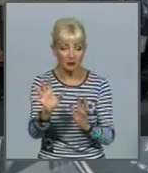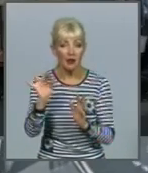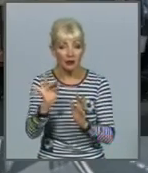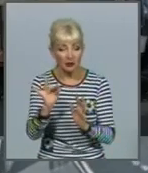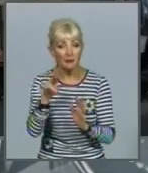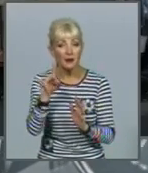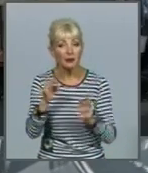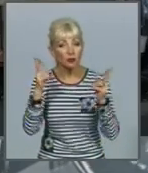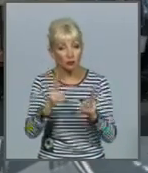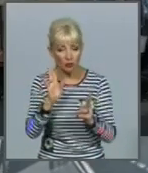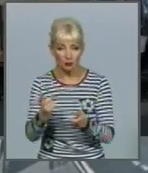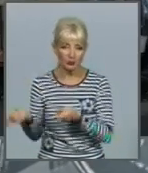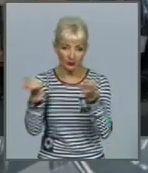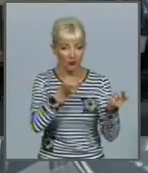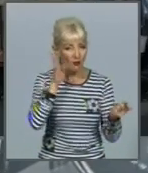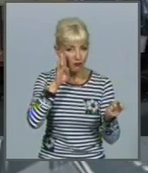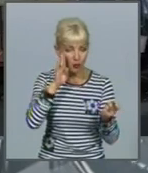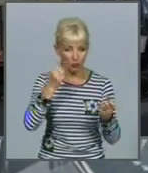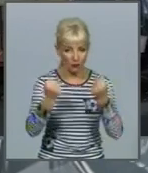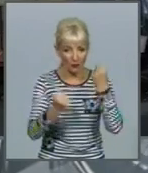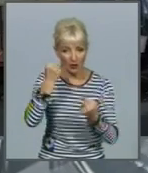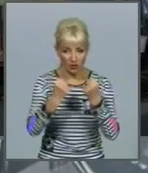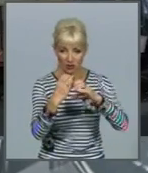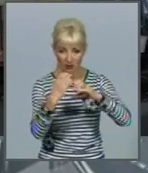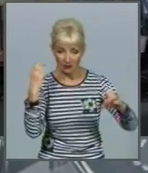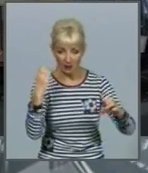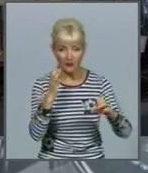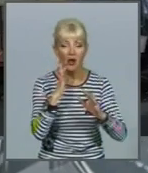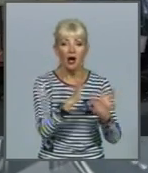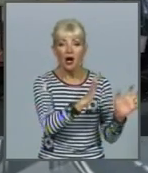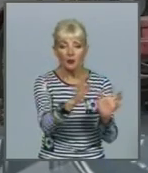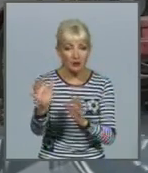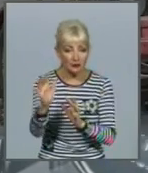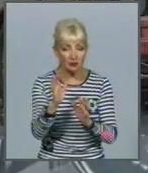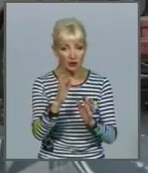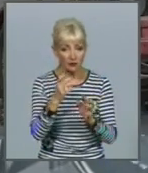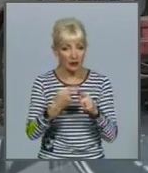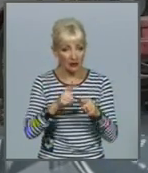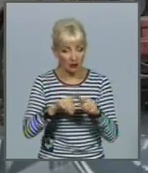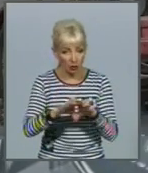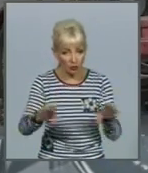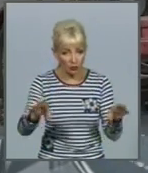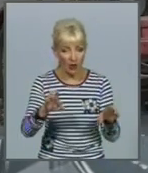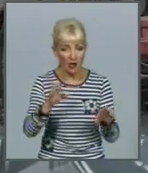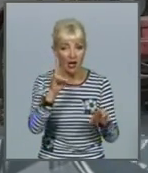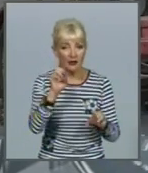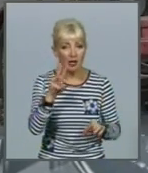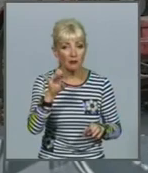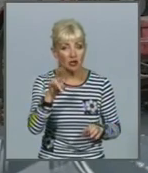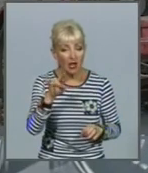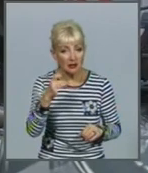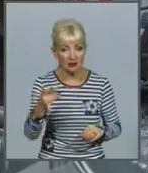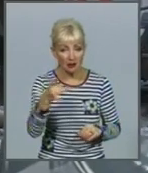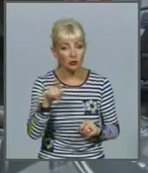автоцистернами. Цей трубопровід забезпечує водою значну частину Немишлянського району. І йому, до речі, більше ніж півстоліття. Тож